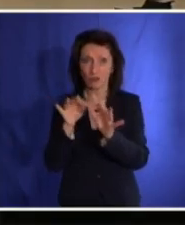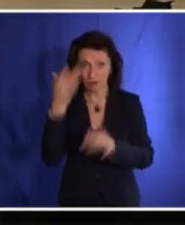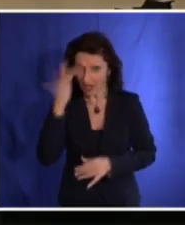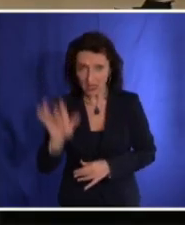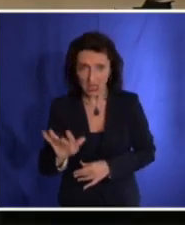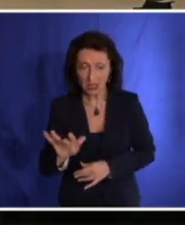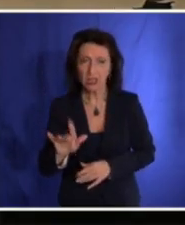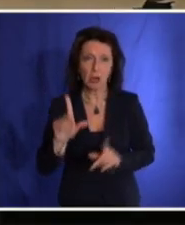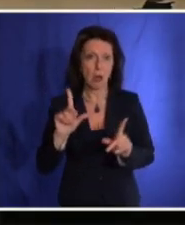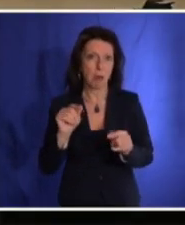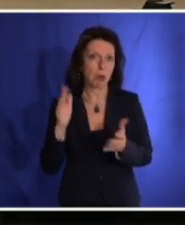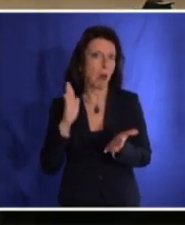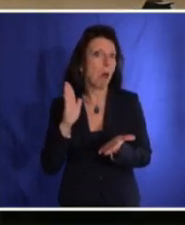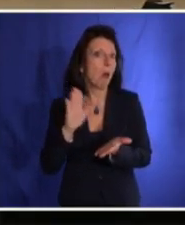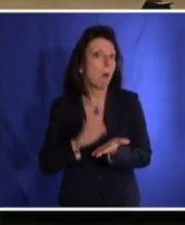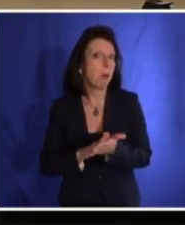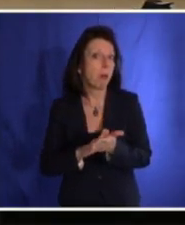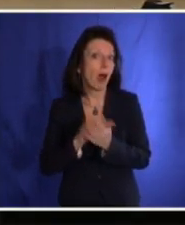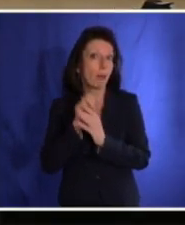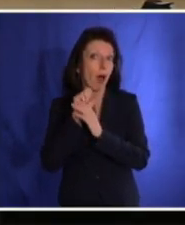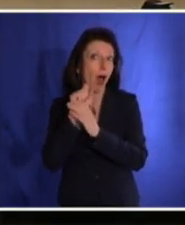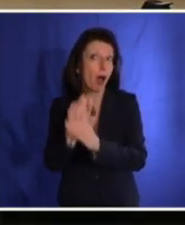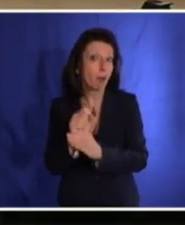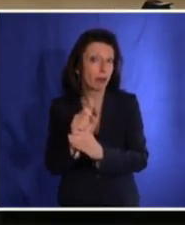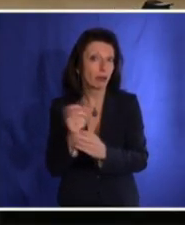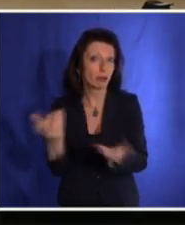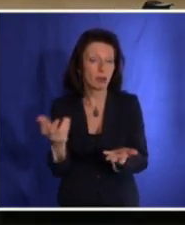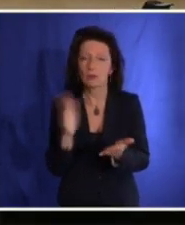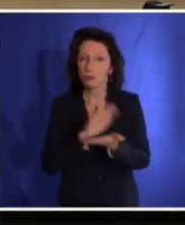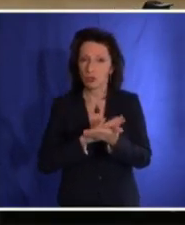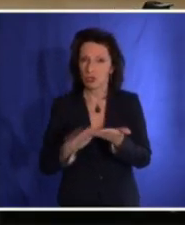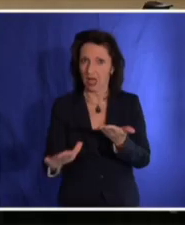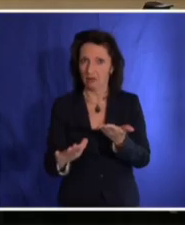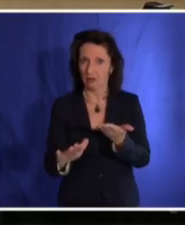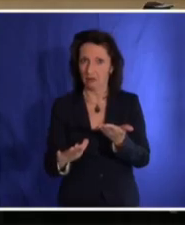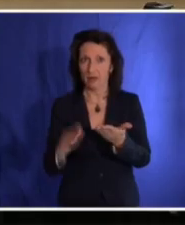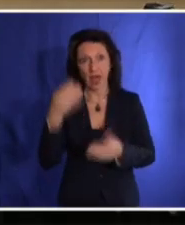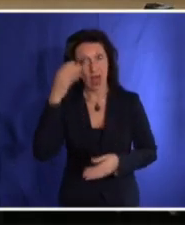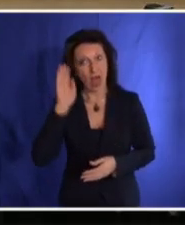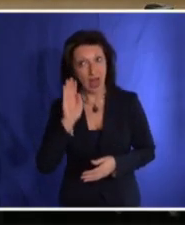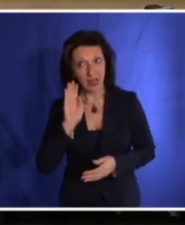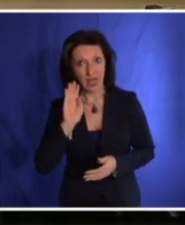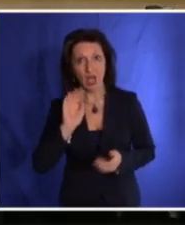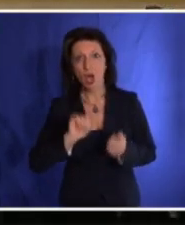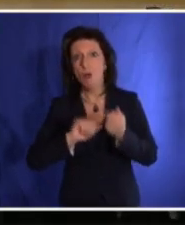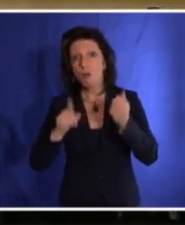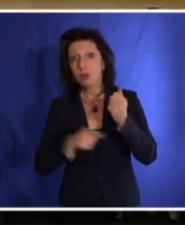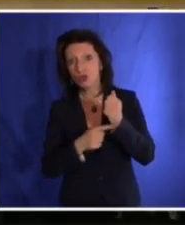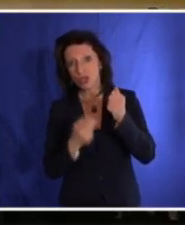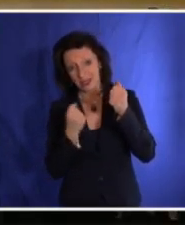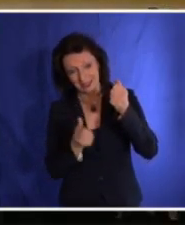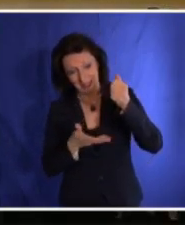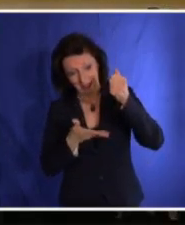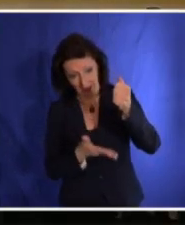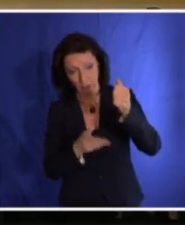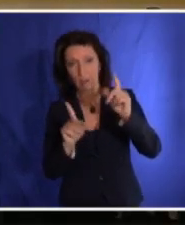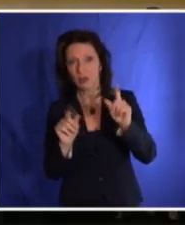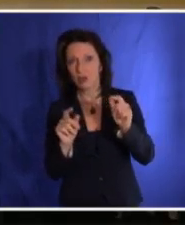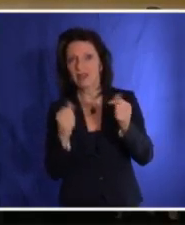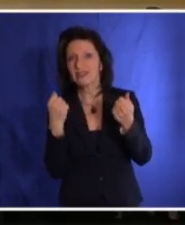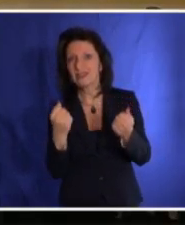daher, es ist ganz einfach. Budgetsicherheit, Hanni, ist Planungssicherheit. Planungssicherheit